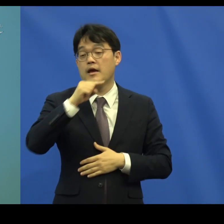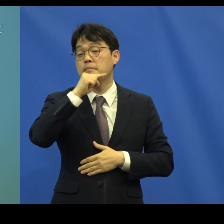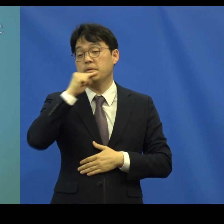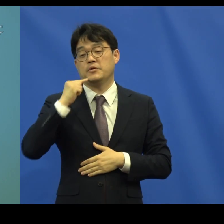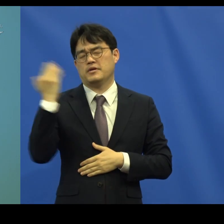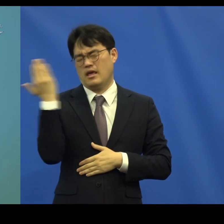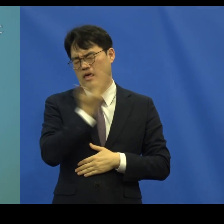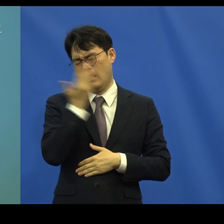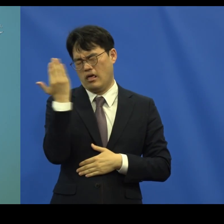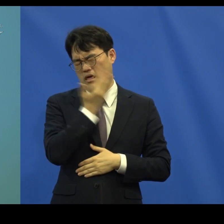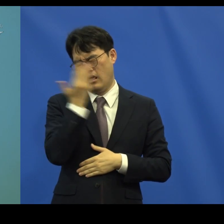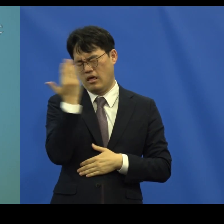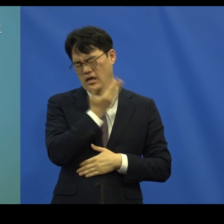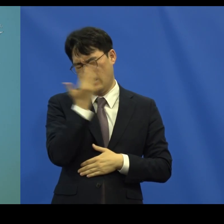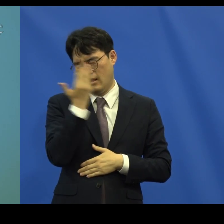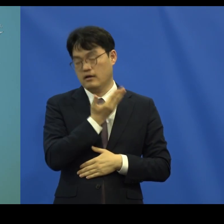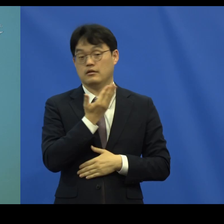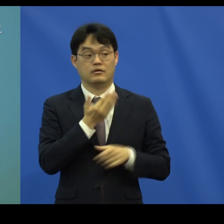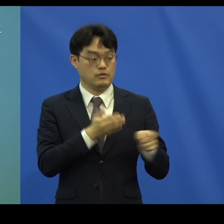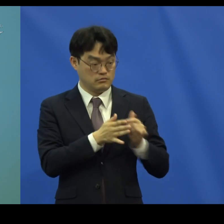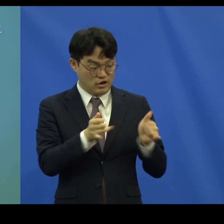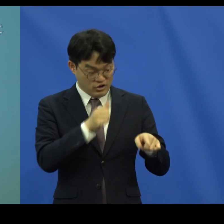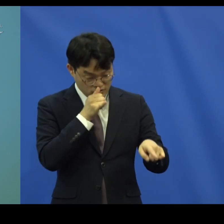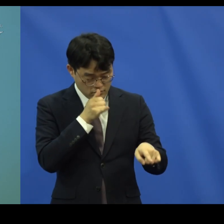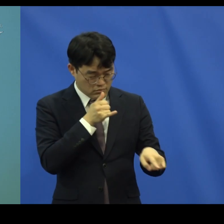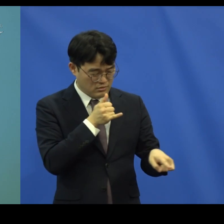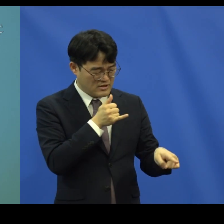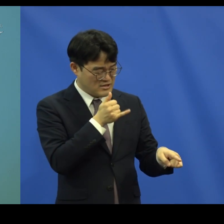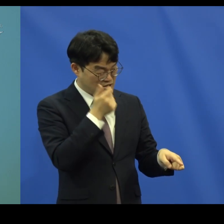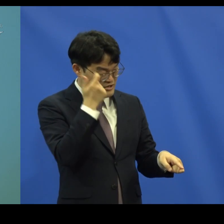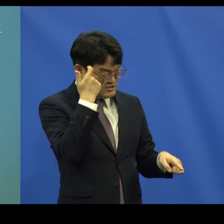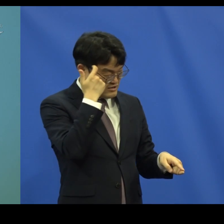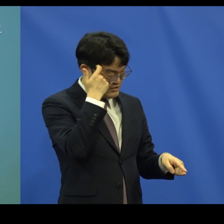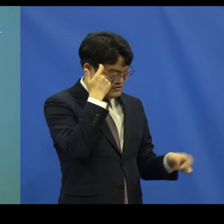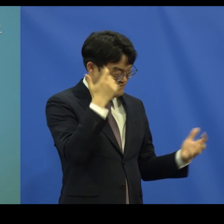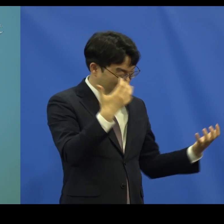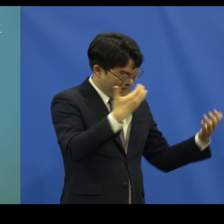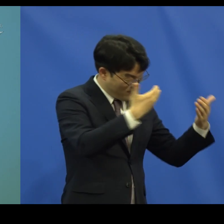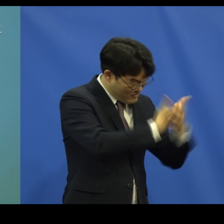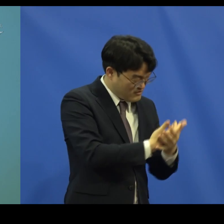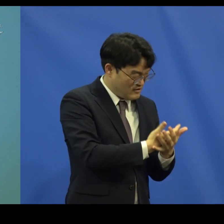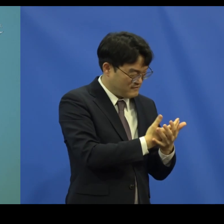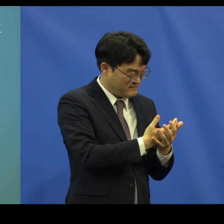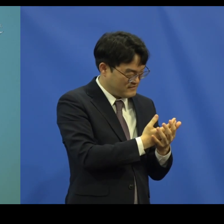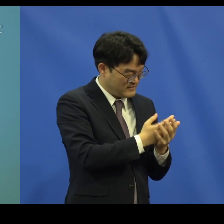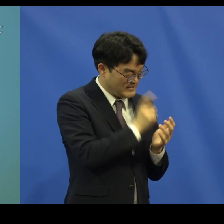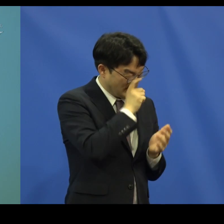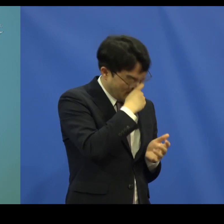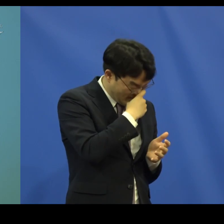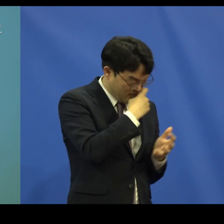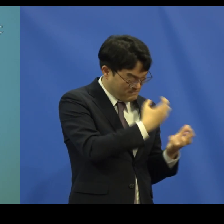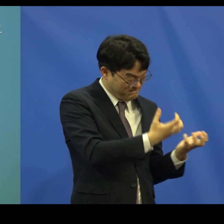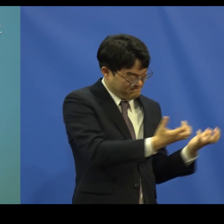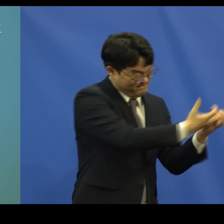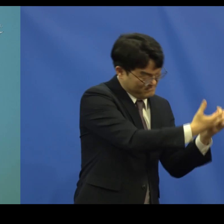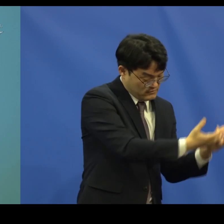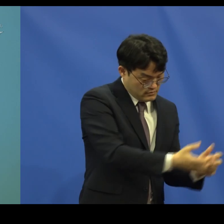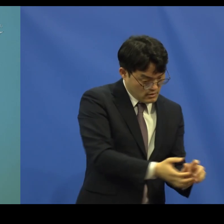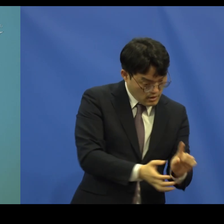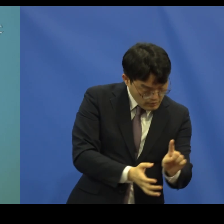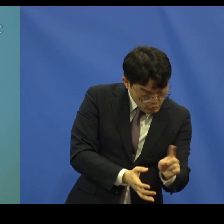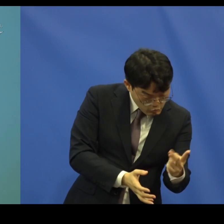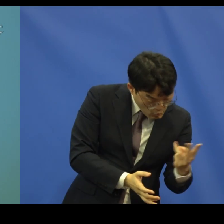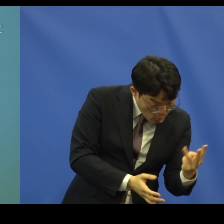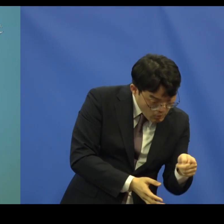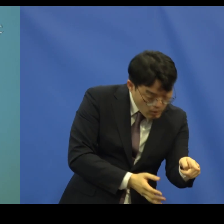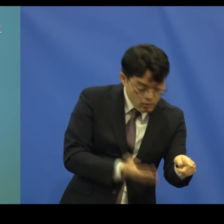씻어 희게 된 자, 그 영적으로 깨어있는 소수가 있다는 겁니다. 그래서 그들을 주님이